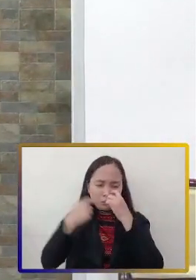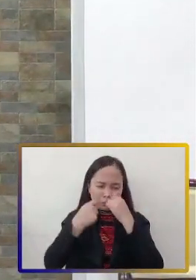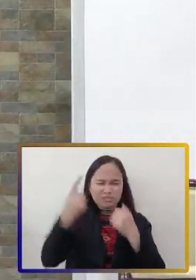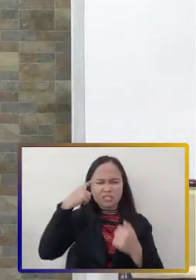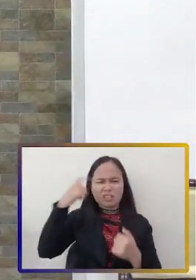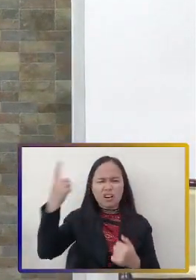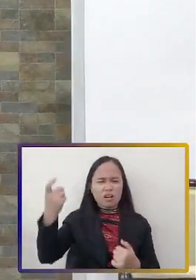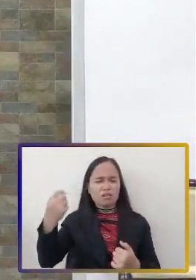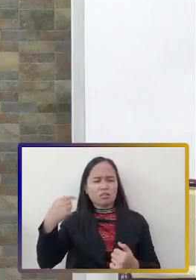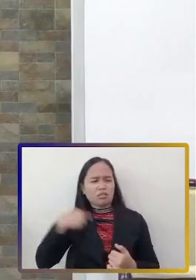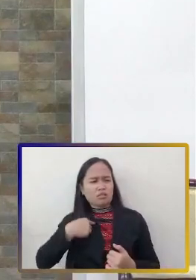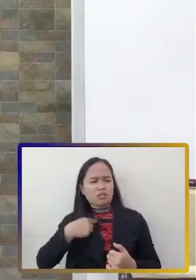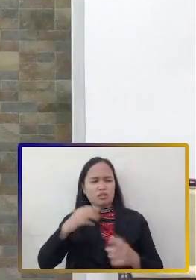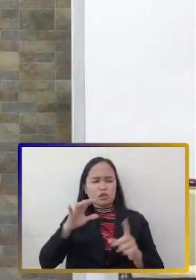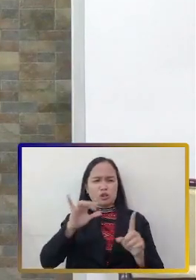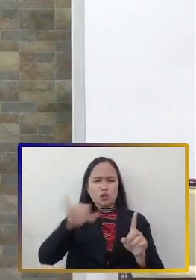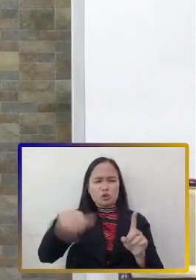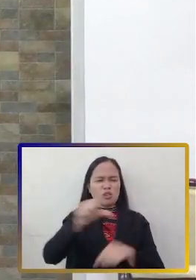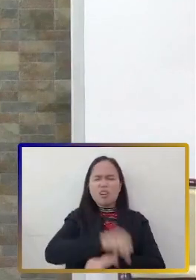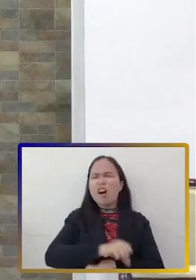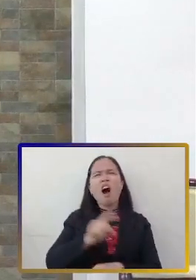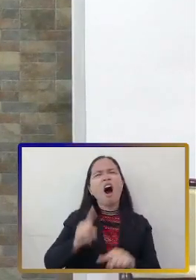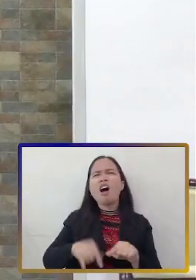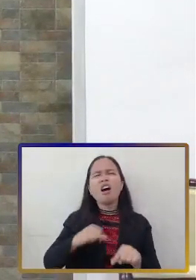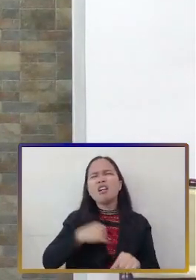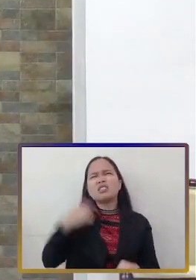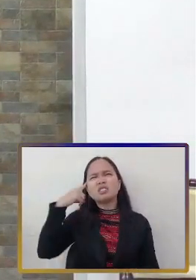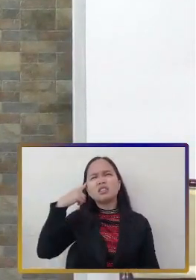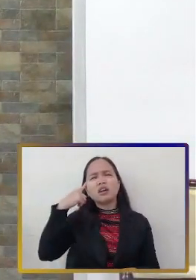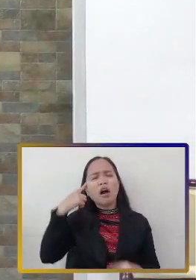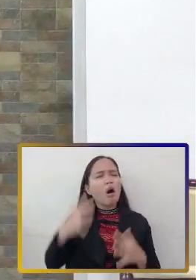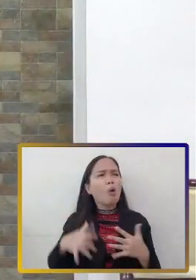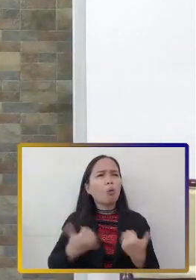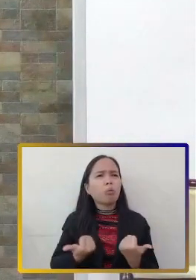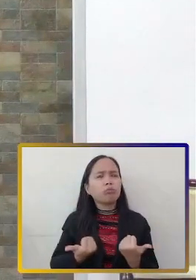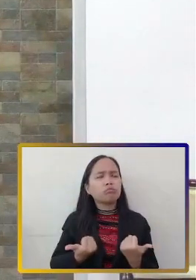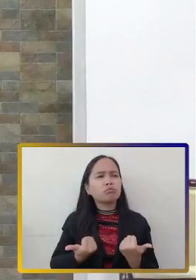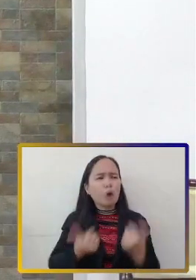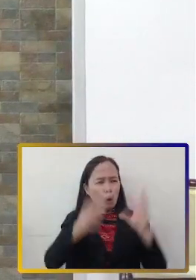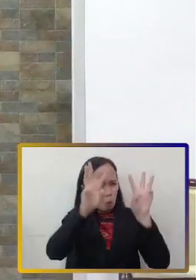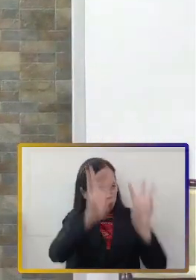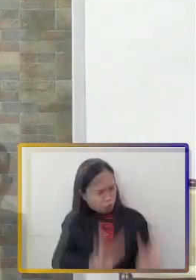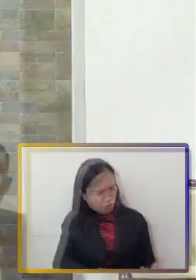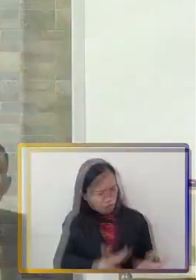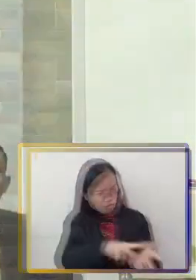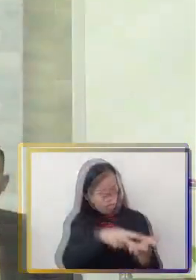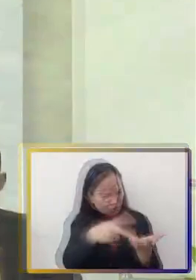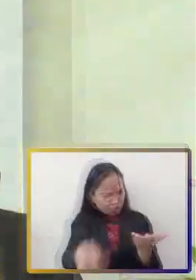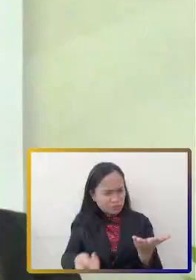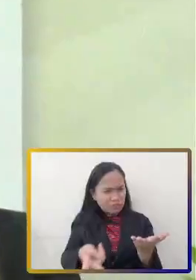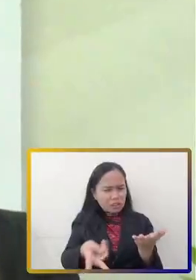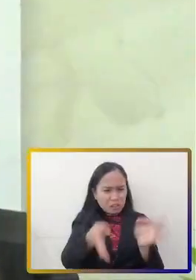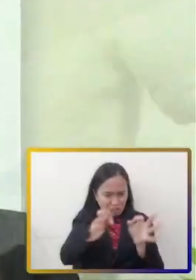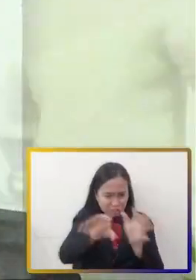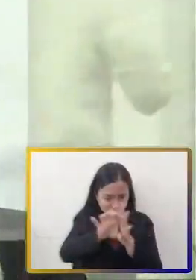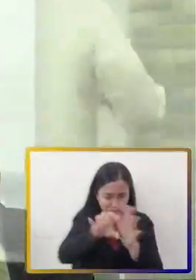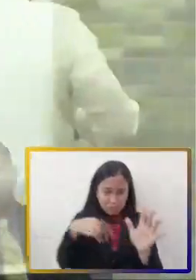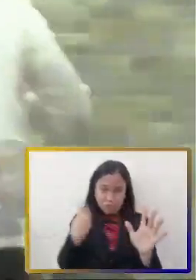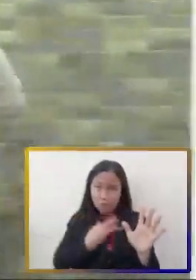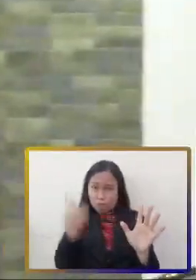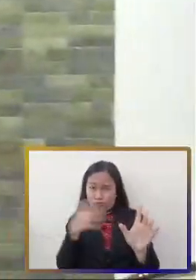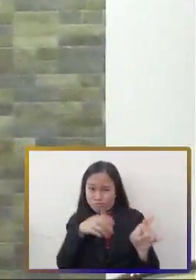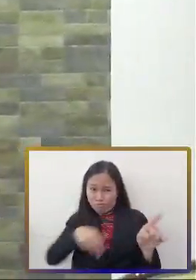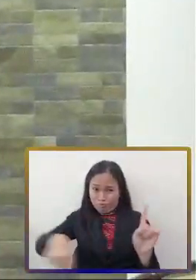nila, hasabihin nila, hindi ko ma-imagine kung paano babagsak ang wall na ito. Iikot lang kami rito ng